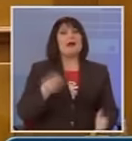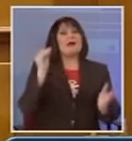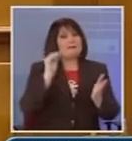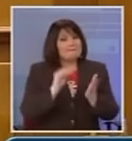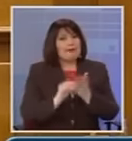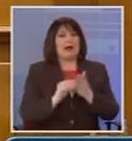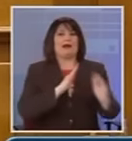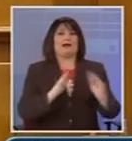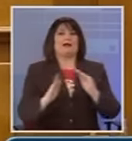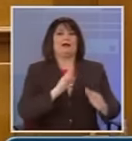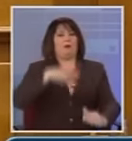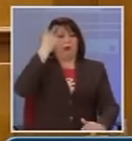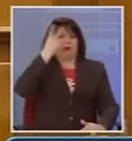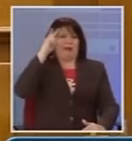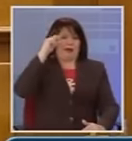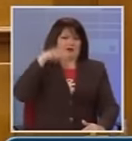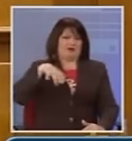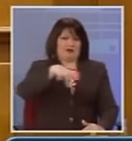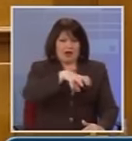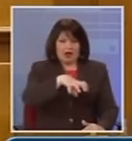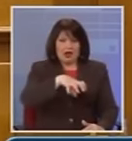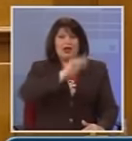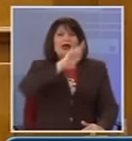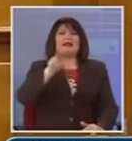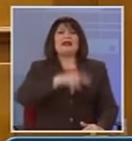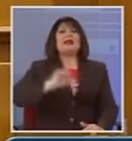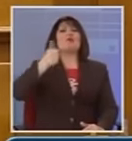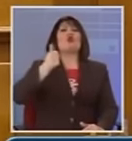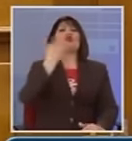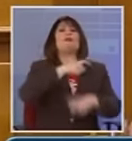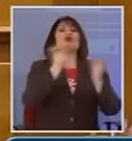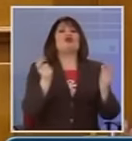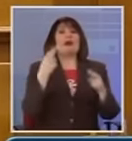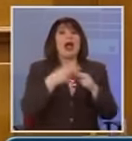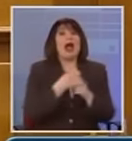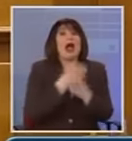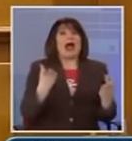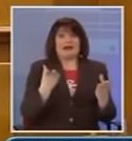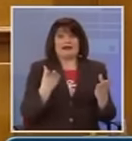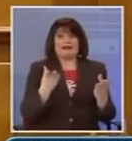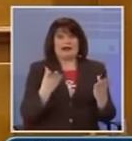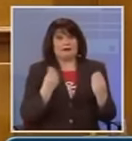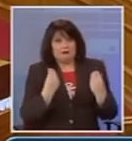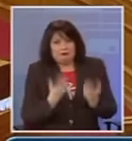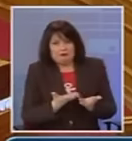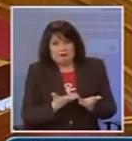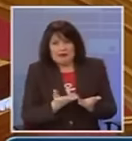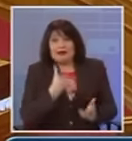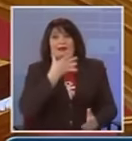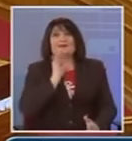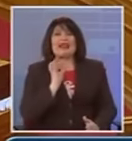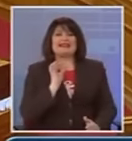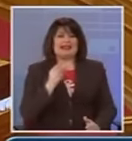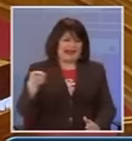το άσυλο παρανομίας στα πανεπιστήμια, αλλά ότι καταργεί τα πρότυπα σχολεία γιατί λέει η αριστεία, αν είναι ποτέ δυνατόν, μοιάζει με